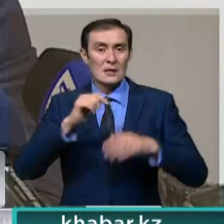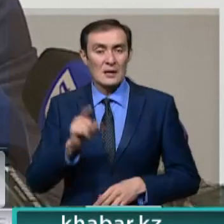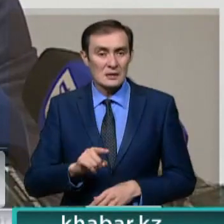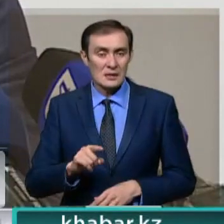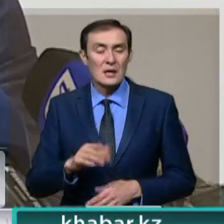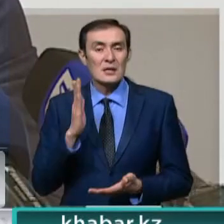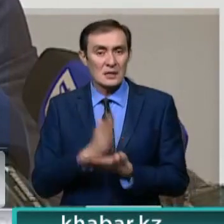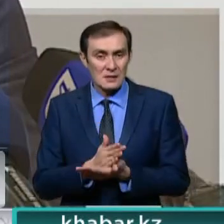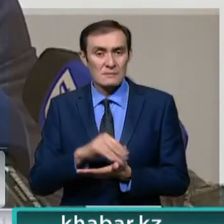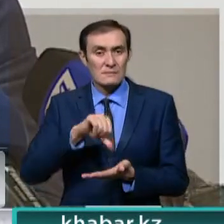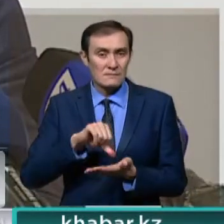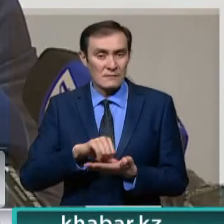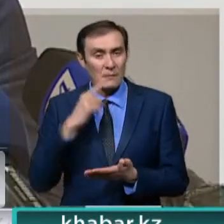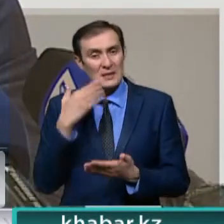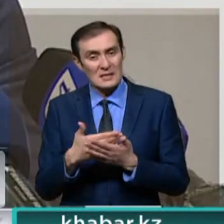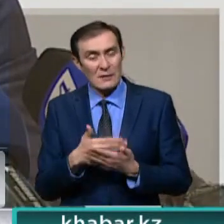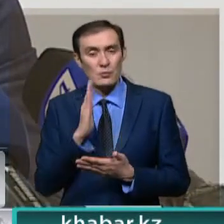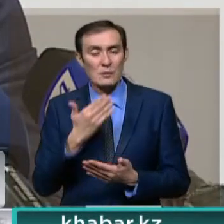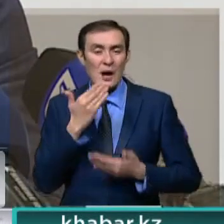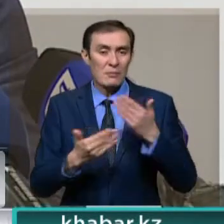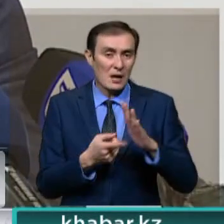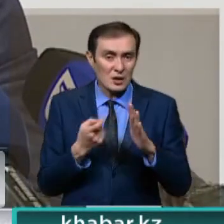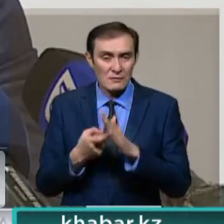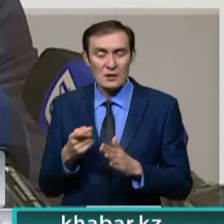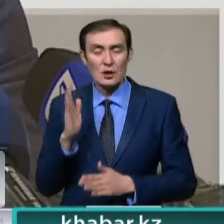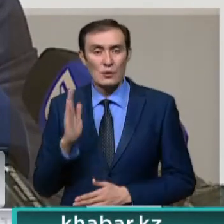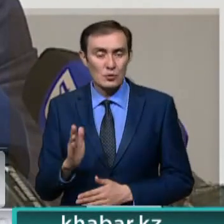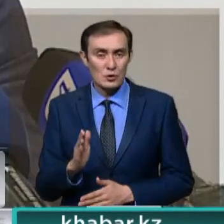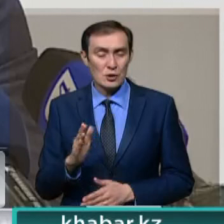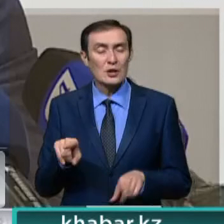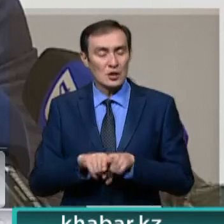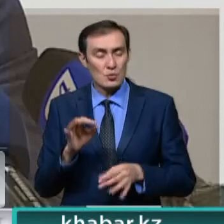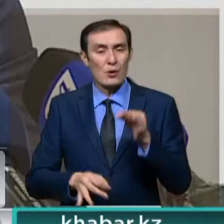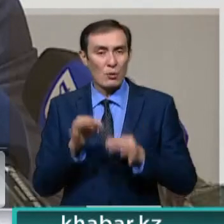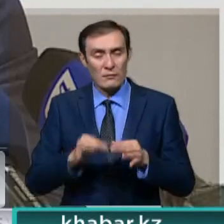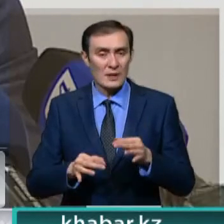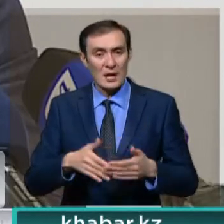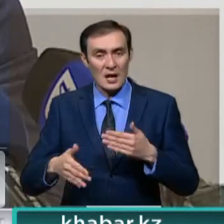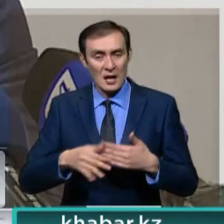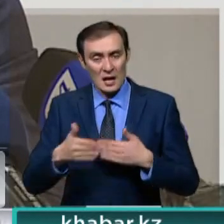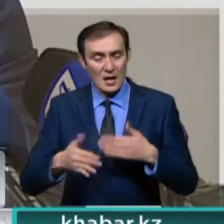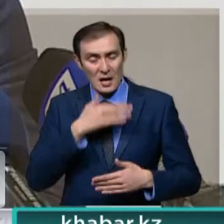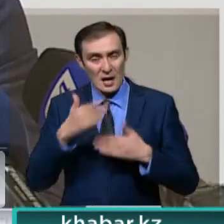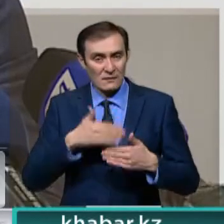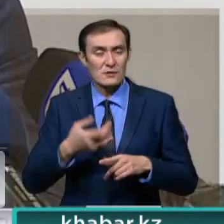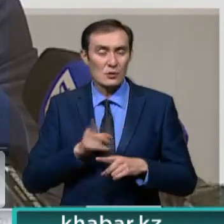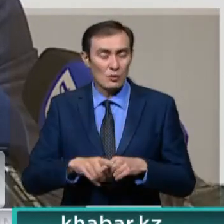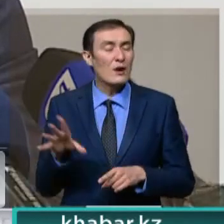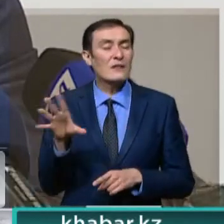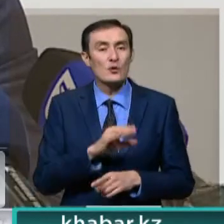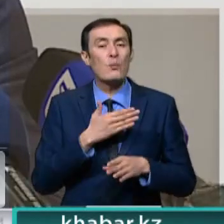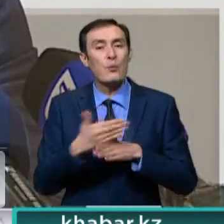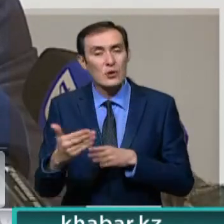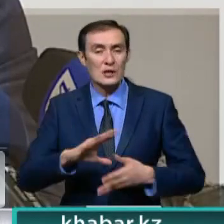уже подозреваемых, опрашиваемых, которые будут, соответственно, нести и уголовную ответственность за наступление подобного факта. Но это все по